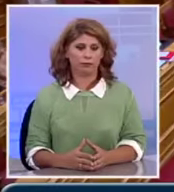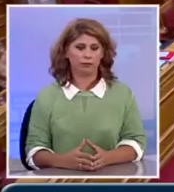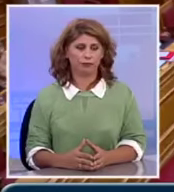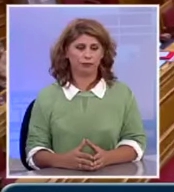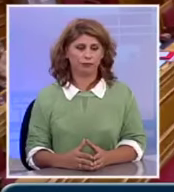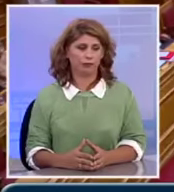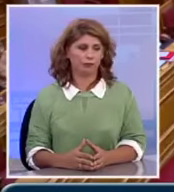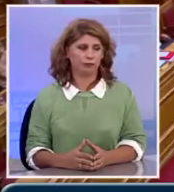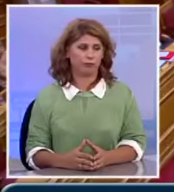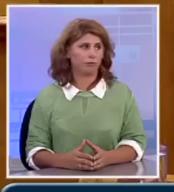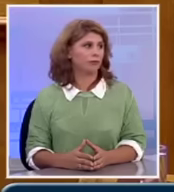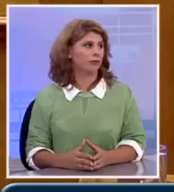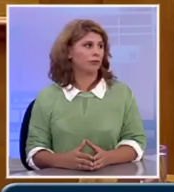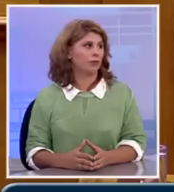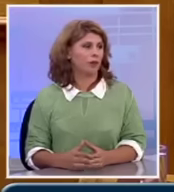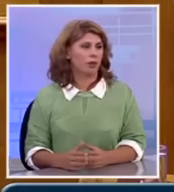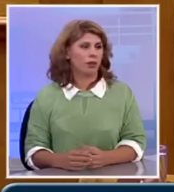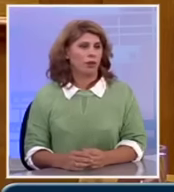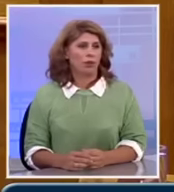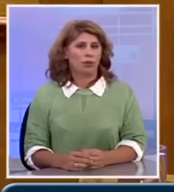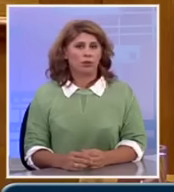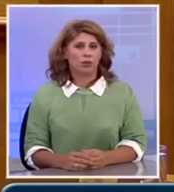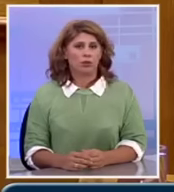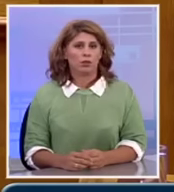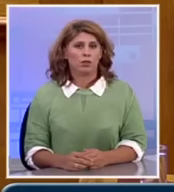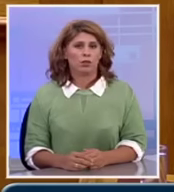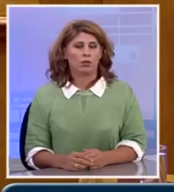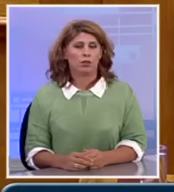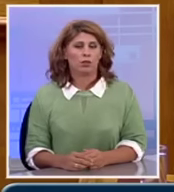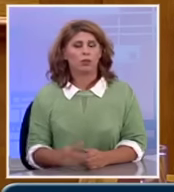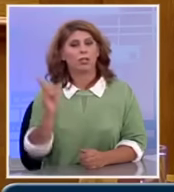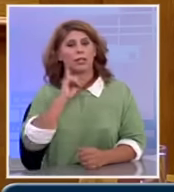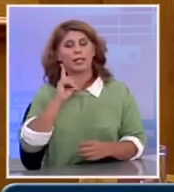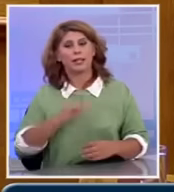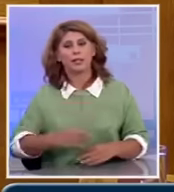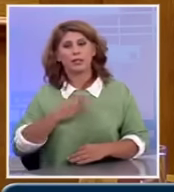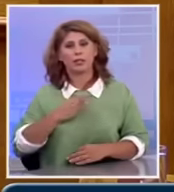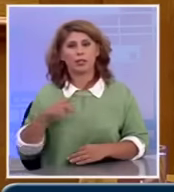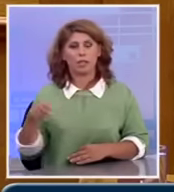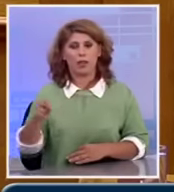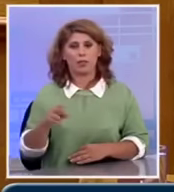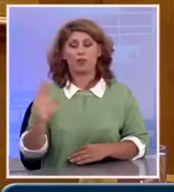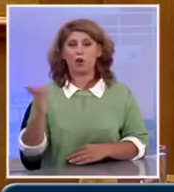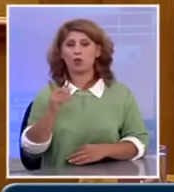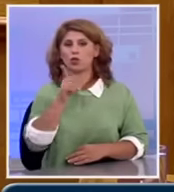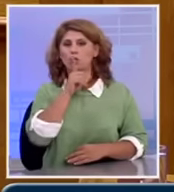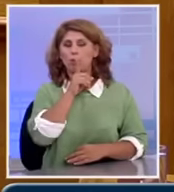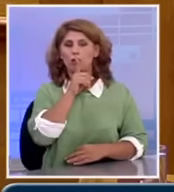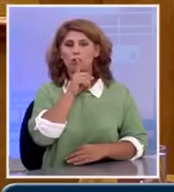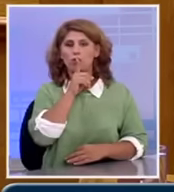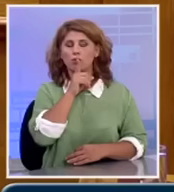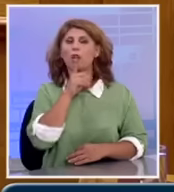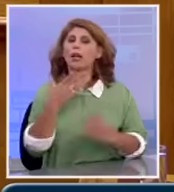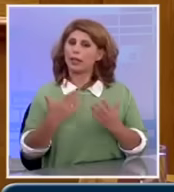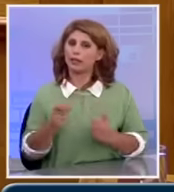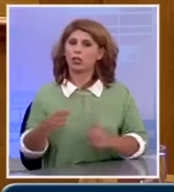κυριες και κύριοι συνάδελφοι όσο όμως σιωπηλός ήταν